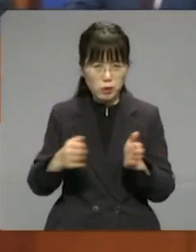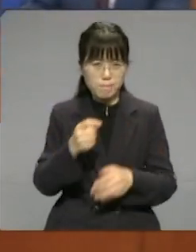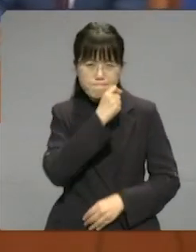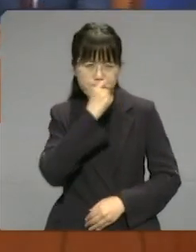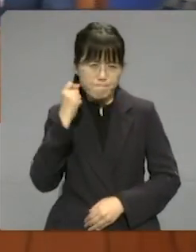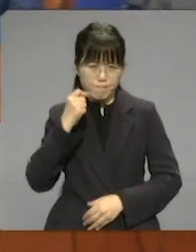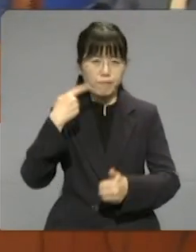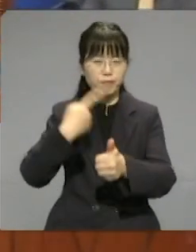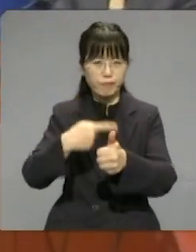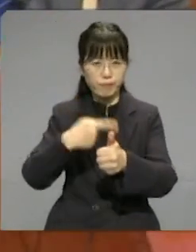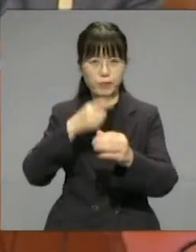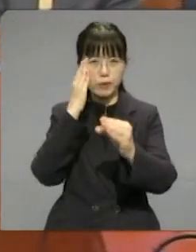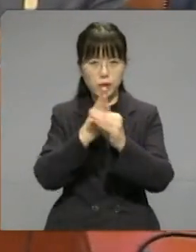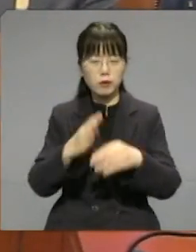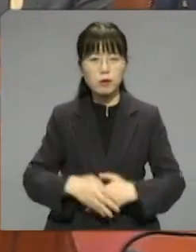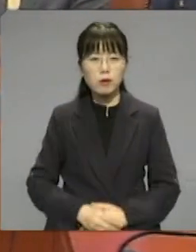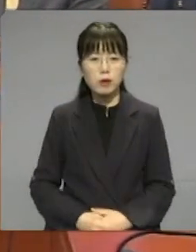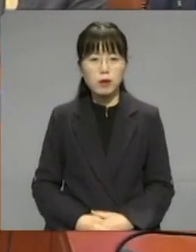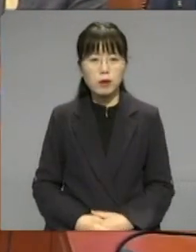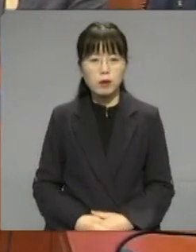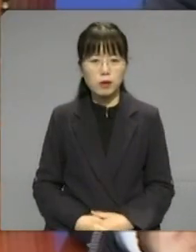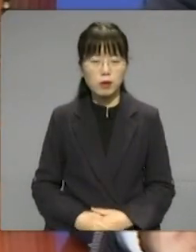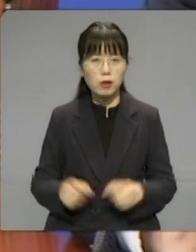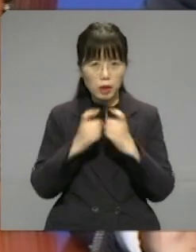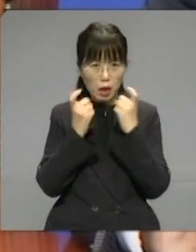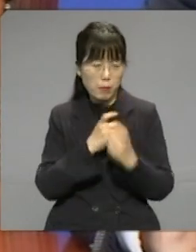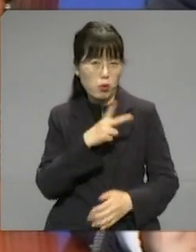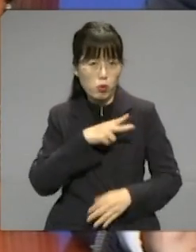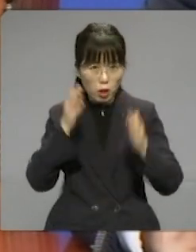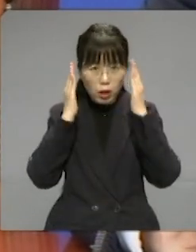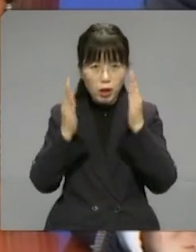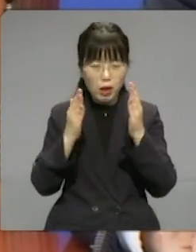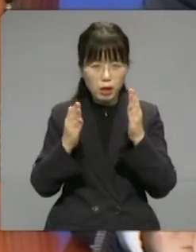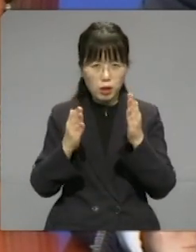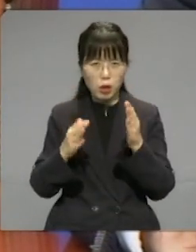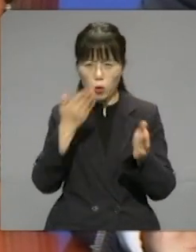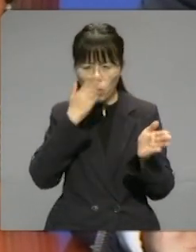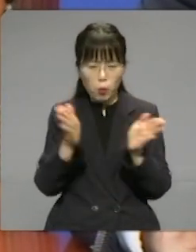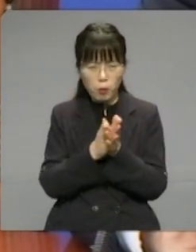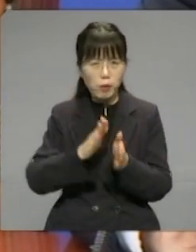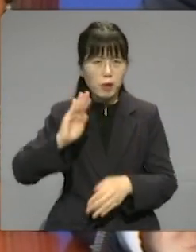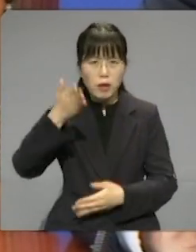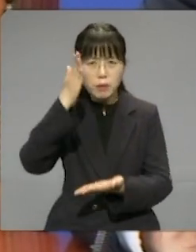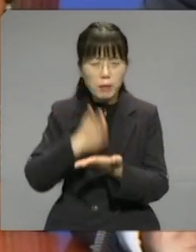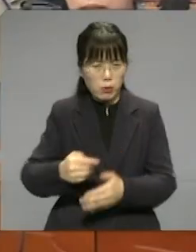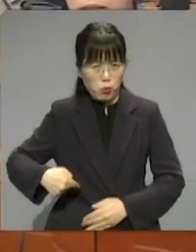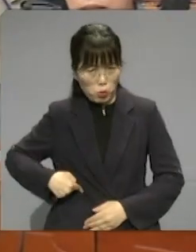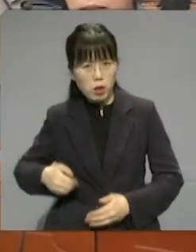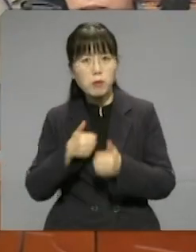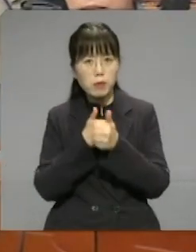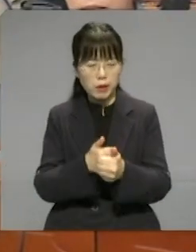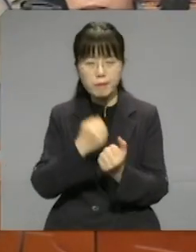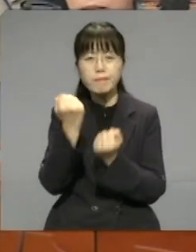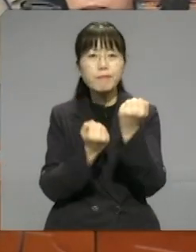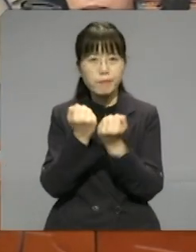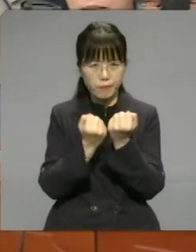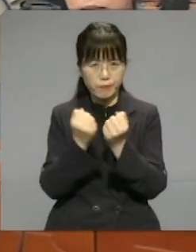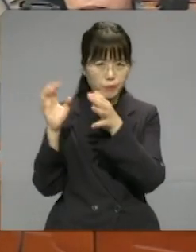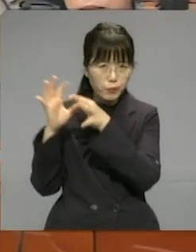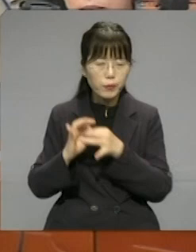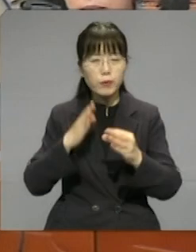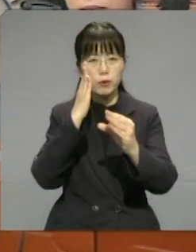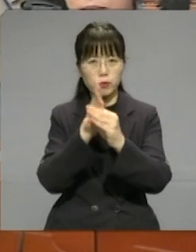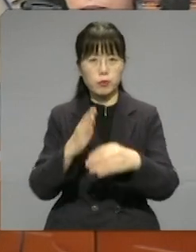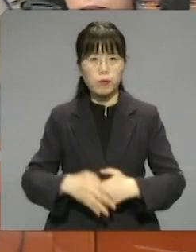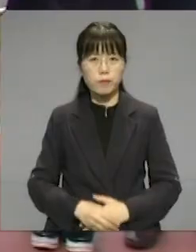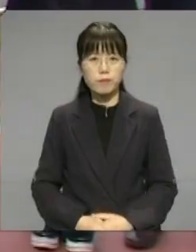입틀막이라고 비판했습니다. 개별 의원들을 향해서는 공범이 되지 말고 양심을 따르라며 설득 작업을 계속하고